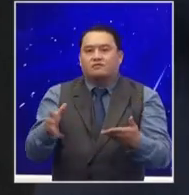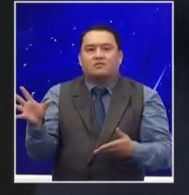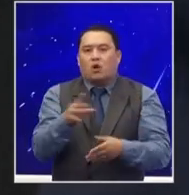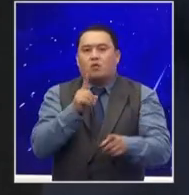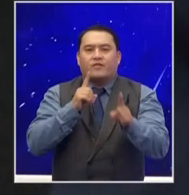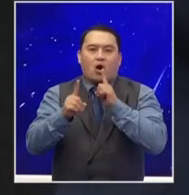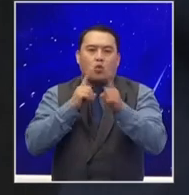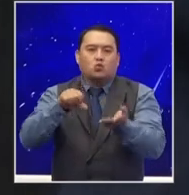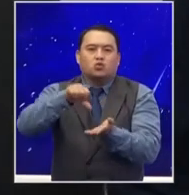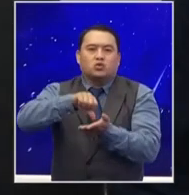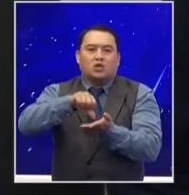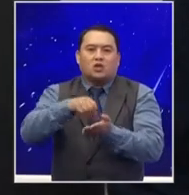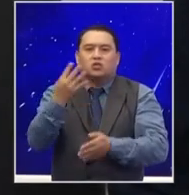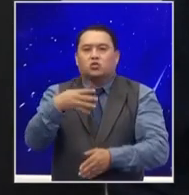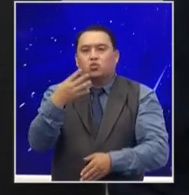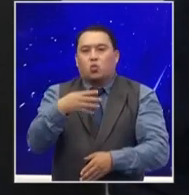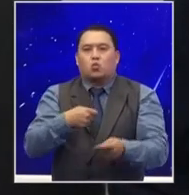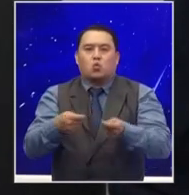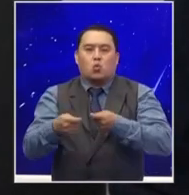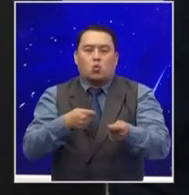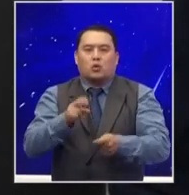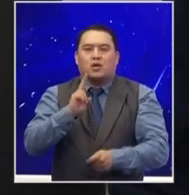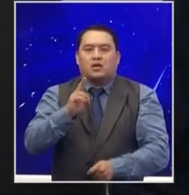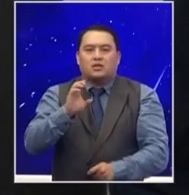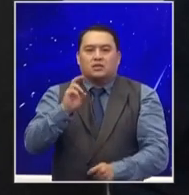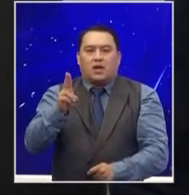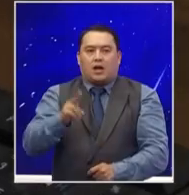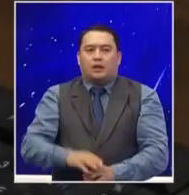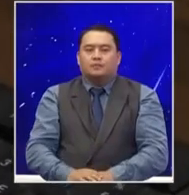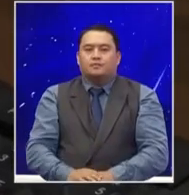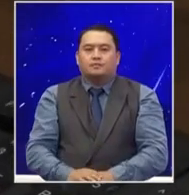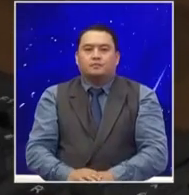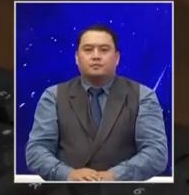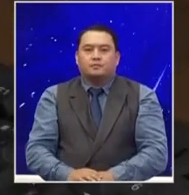в видеоконференции приняли участие около 40 руководителей КСК.